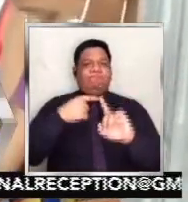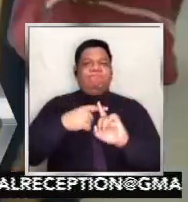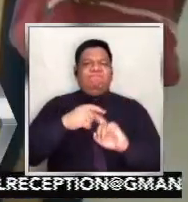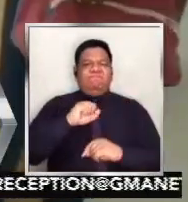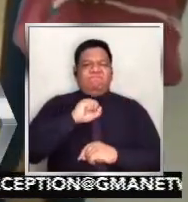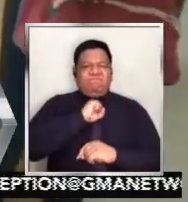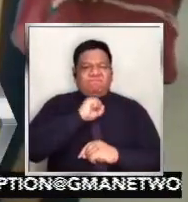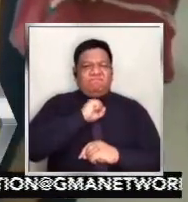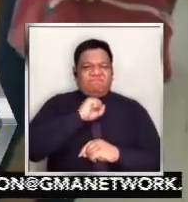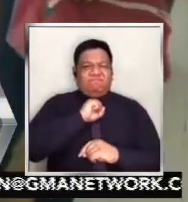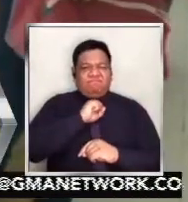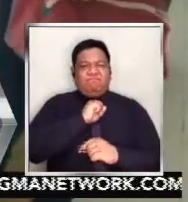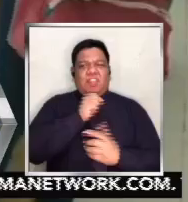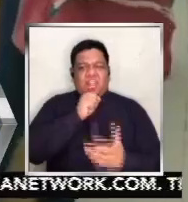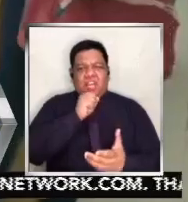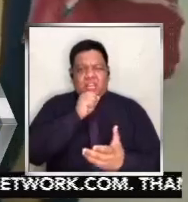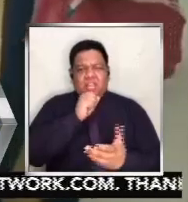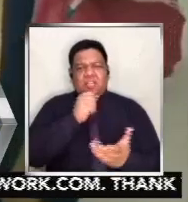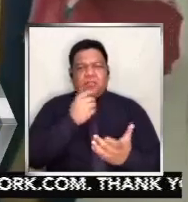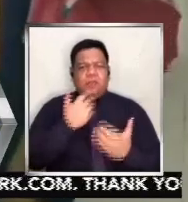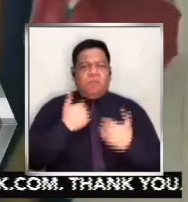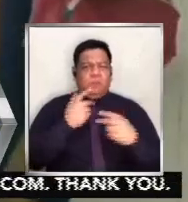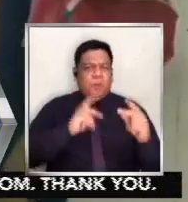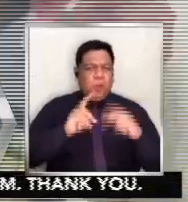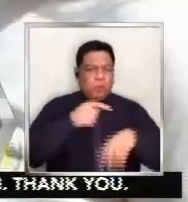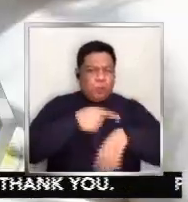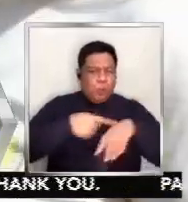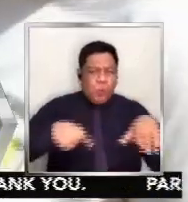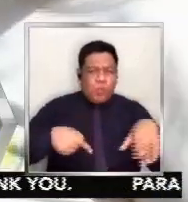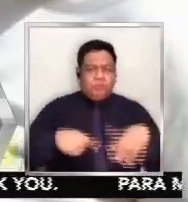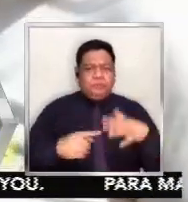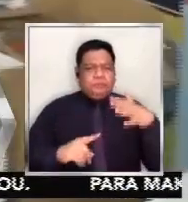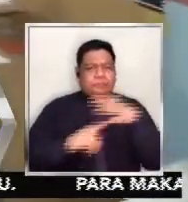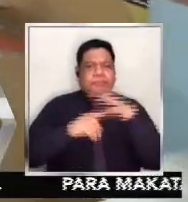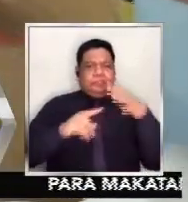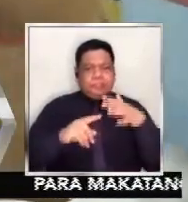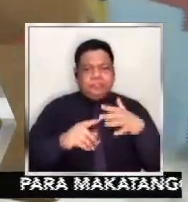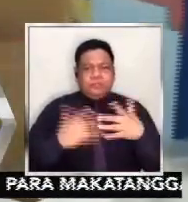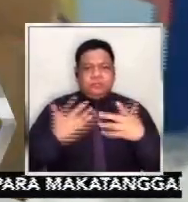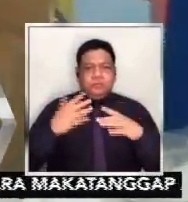mga tao po na nasusugat, na ano ng pako, ng yero.